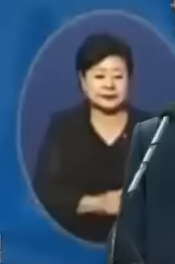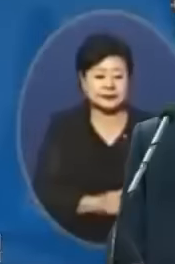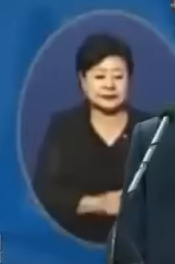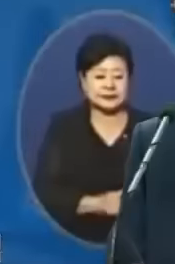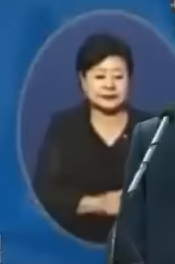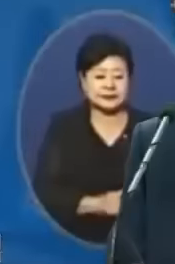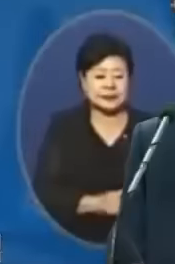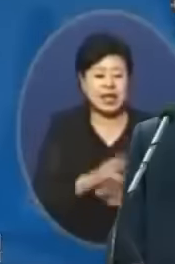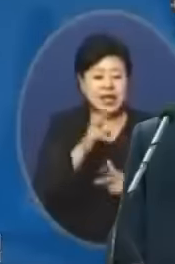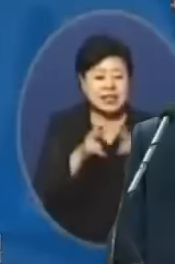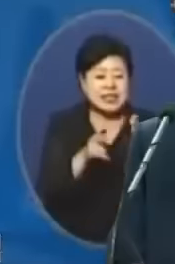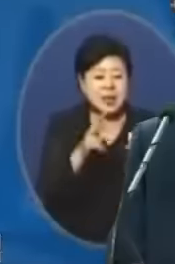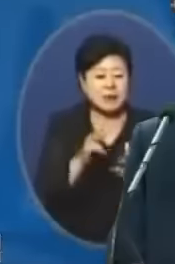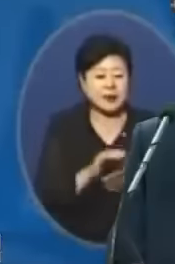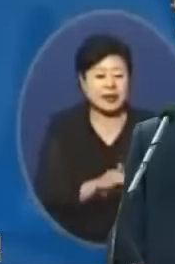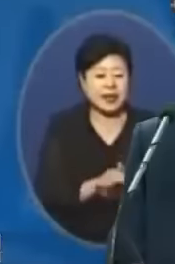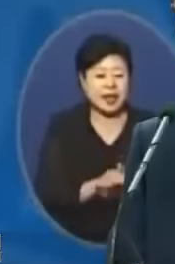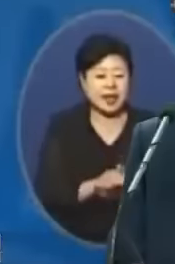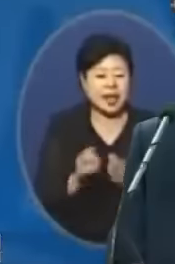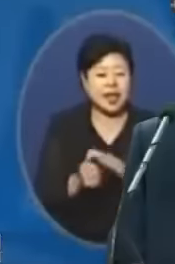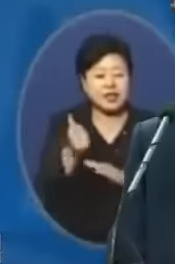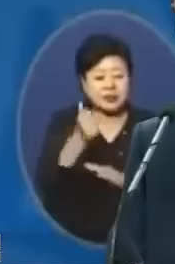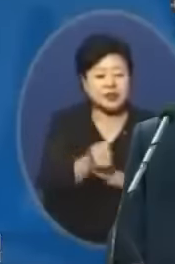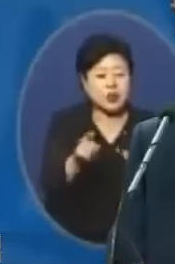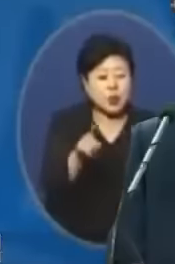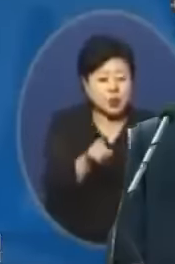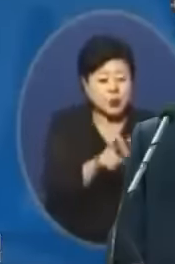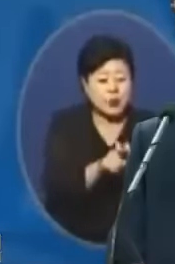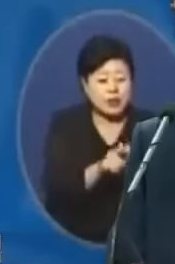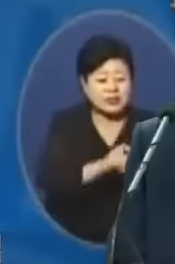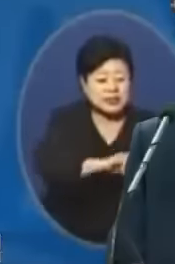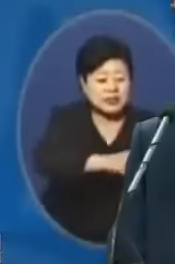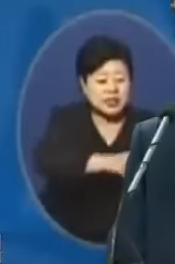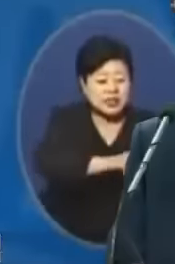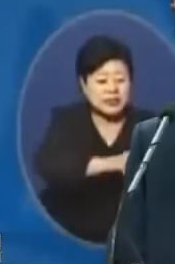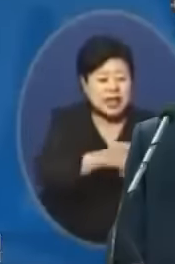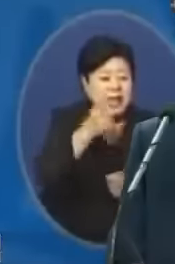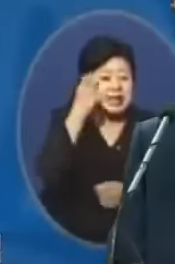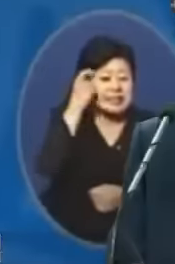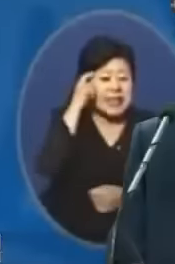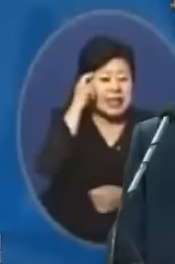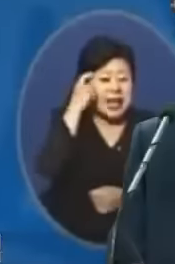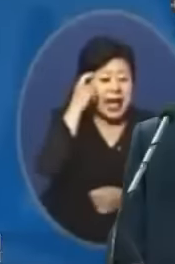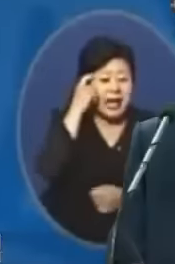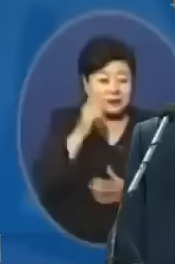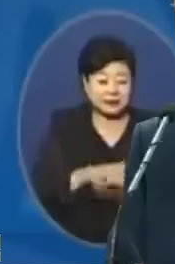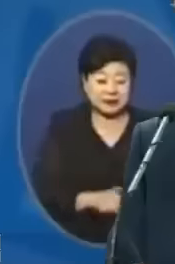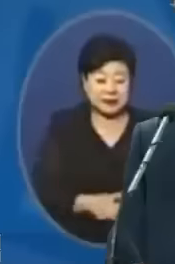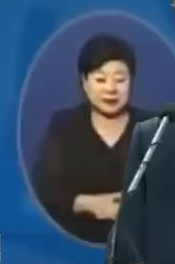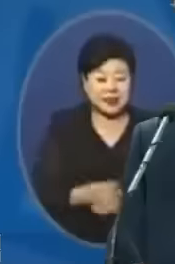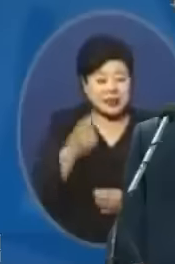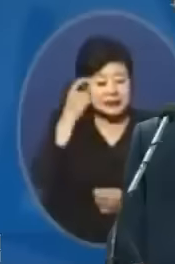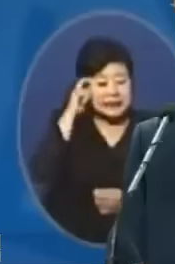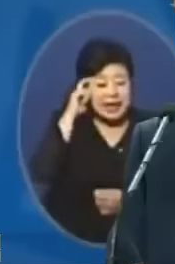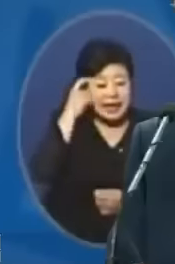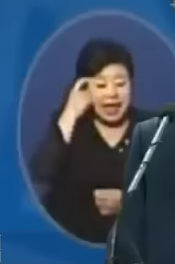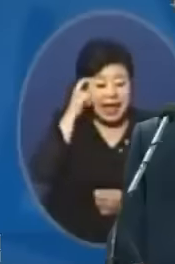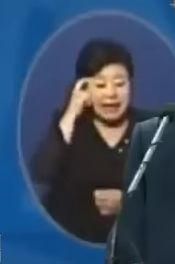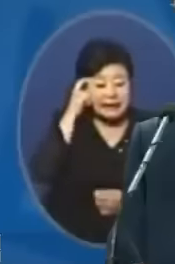포레스트는 기업과 비즈니스맨들의 성공을 제어하는 핵심 열쇠가 바로 생각에 있다는 것입니다. 생각을